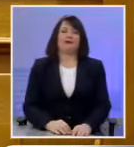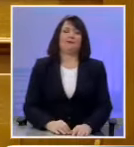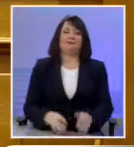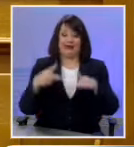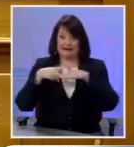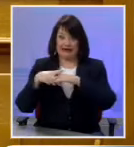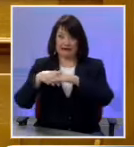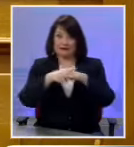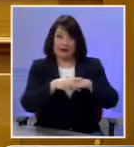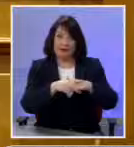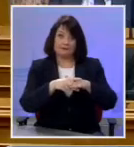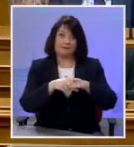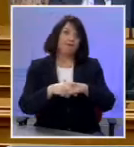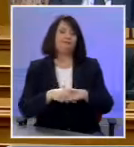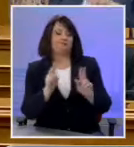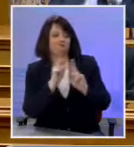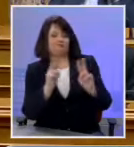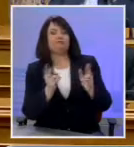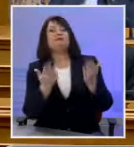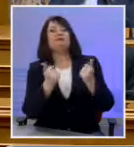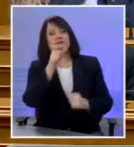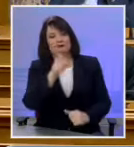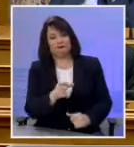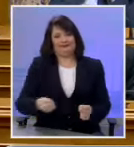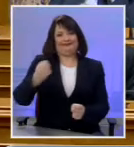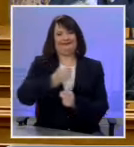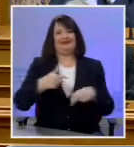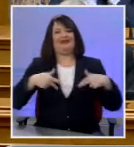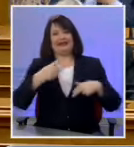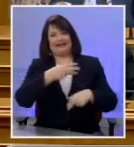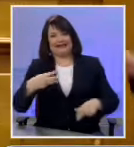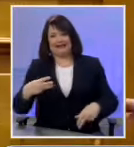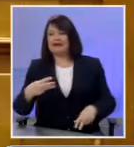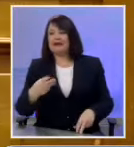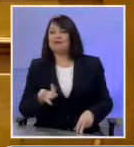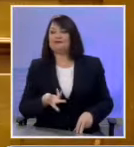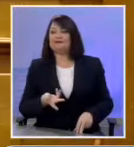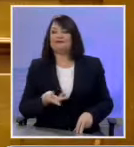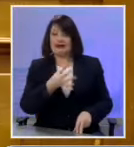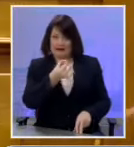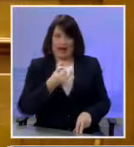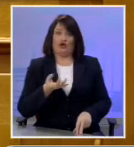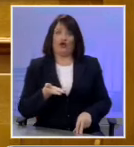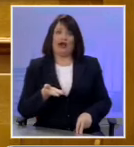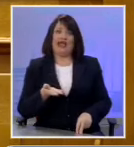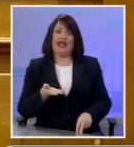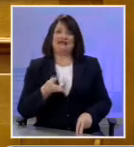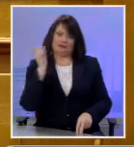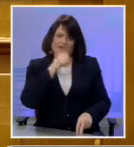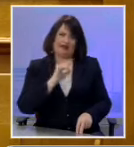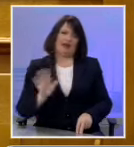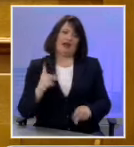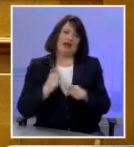τράπεζες δεν ήταν υπό εκαθάριση όταν εσείς ήρθατε στην κυβέρνηση, το να το ισχυρίζετε σήμερα είναι απλώς